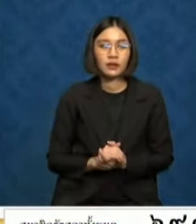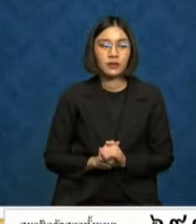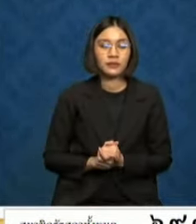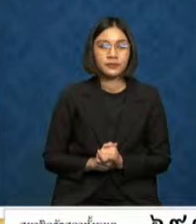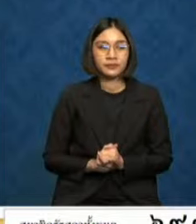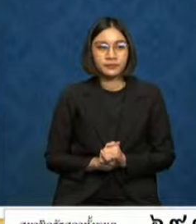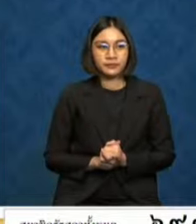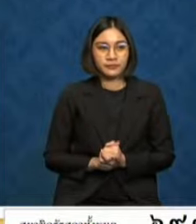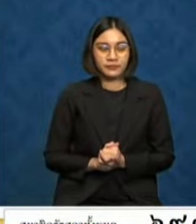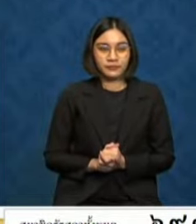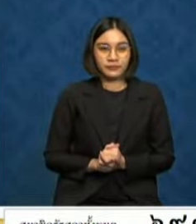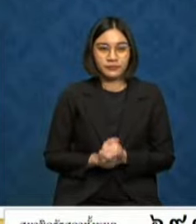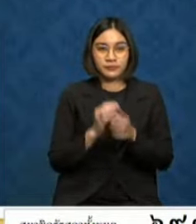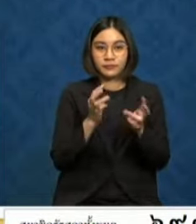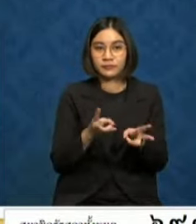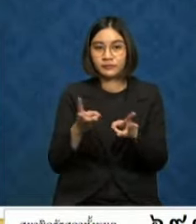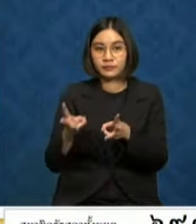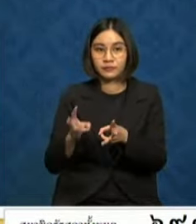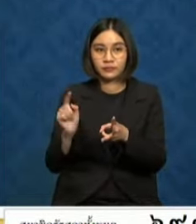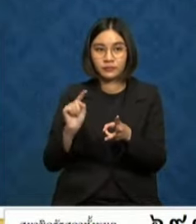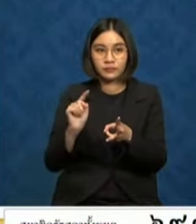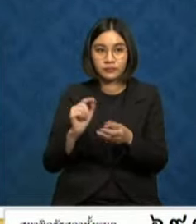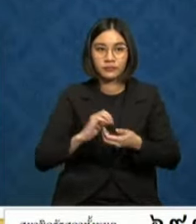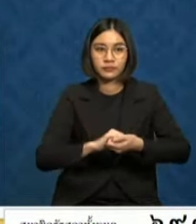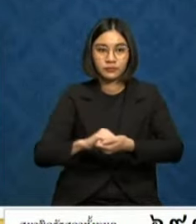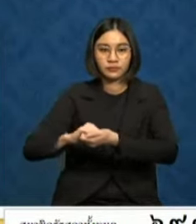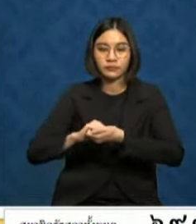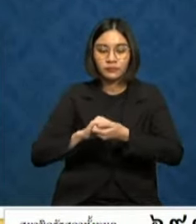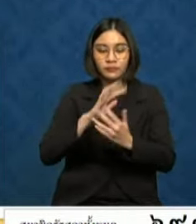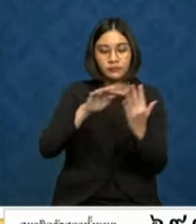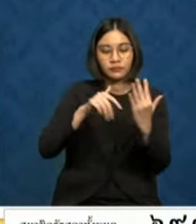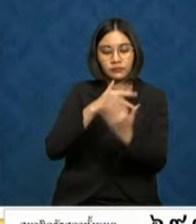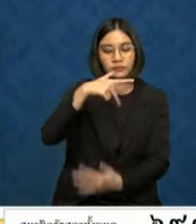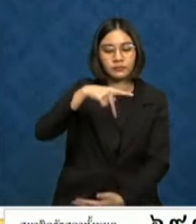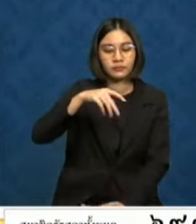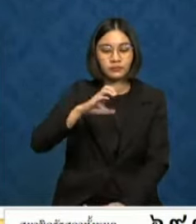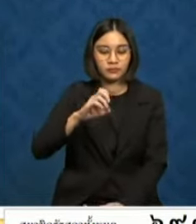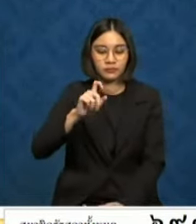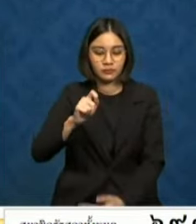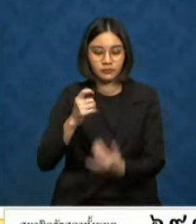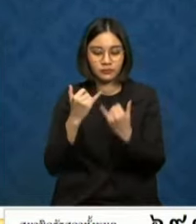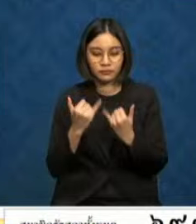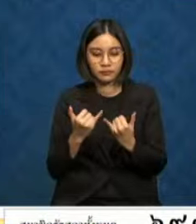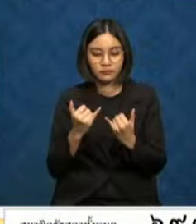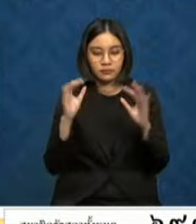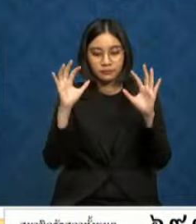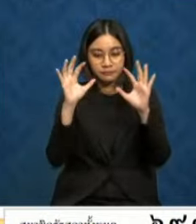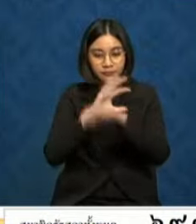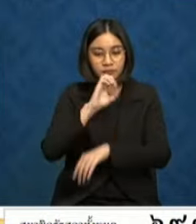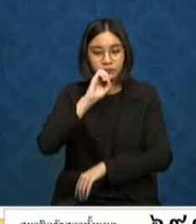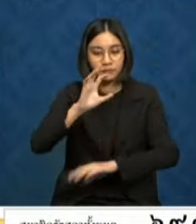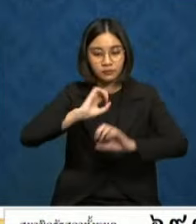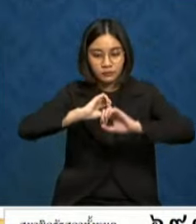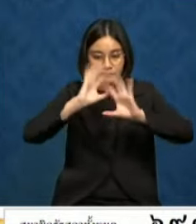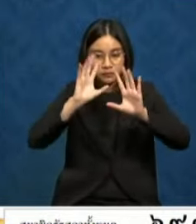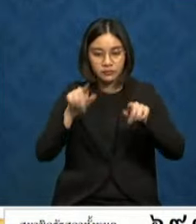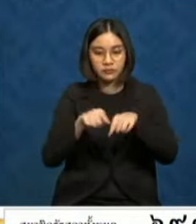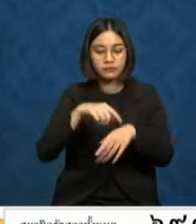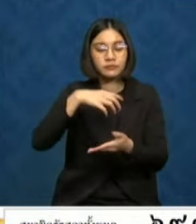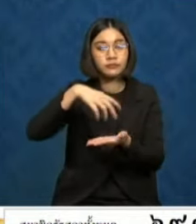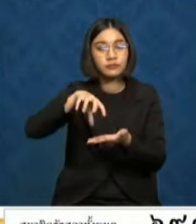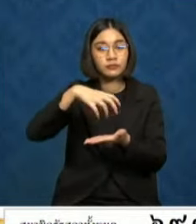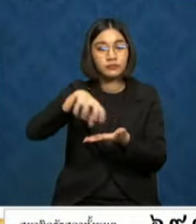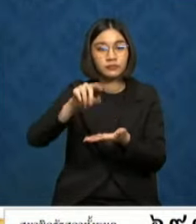การใช้ช่องทางของกรอบความร่วมมือ PCA ตรงนี้จะเป็นเครื่องยืนยันอย่างที่ผมได้กราบเรียนไปแล้วว่